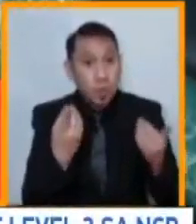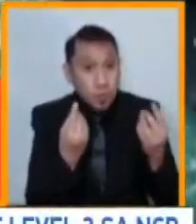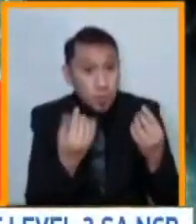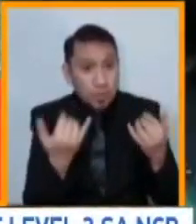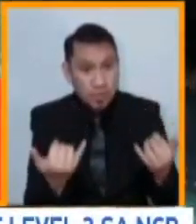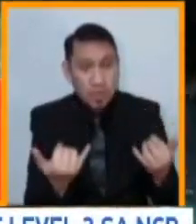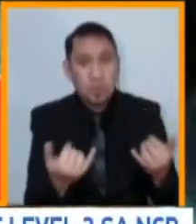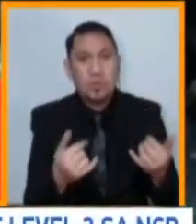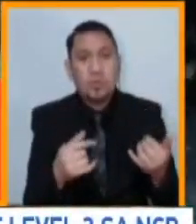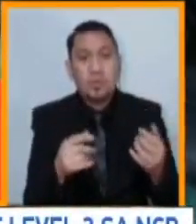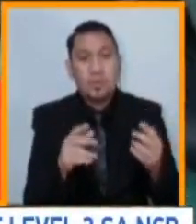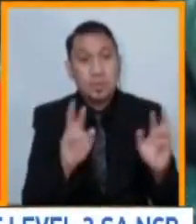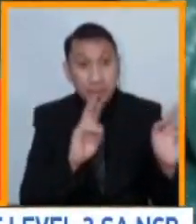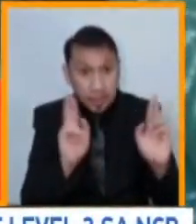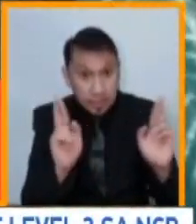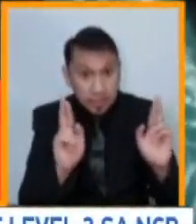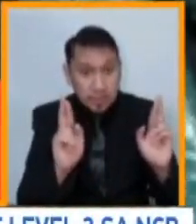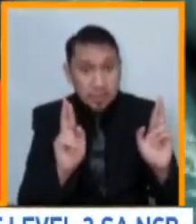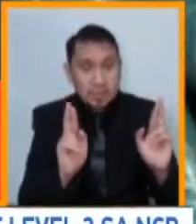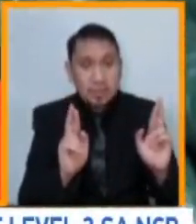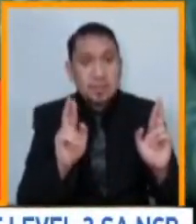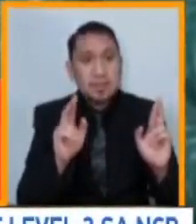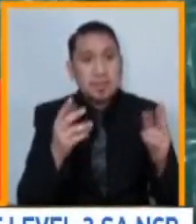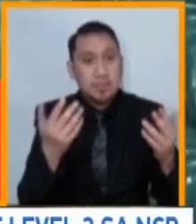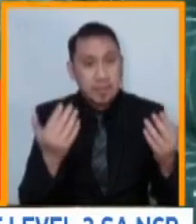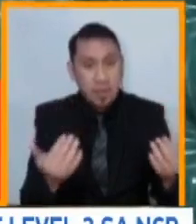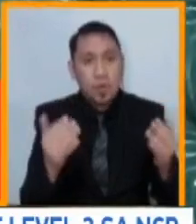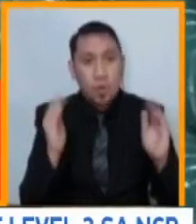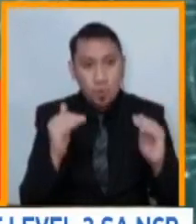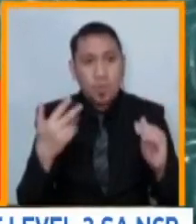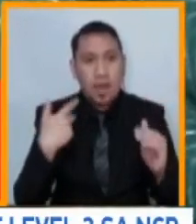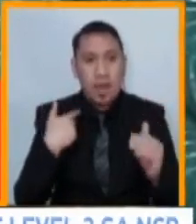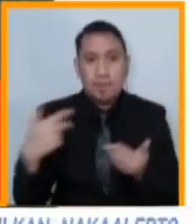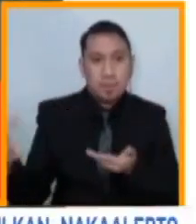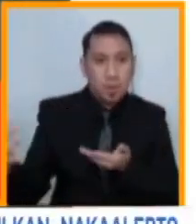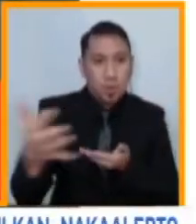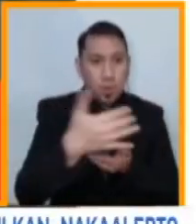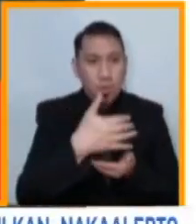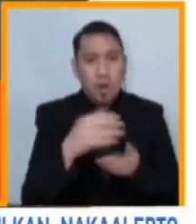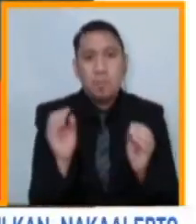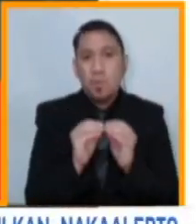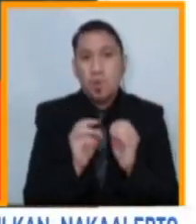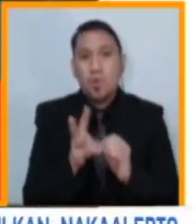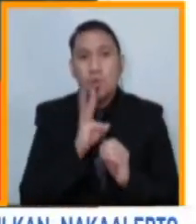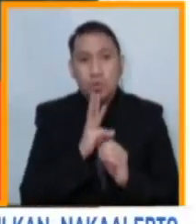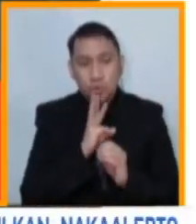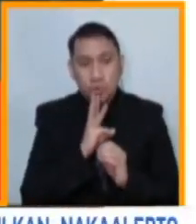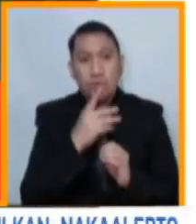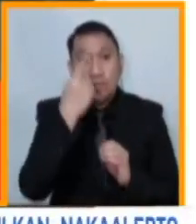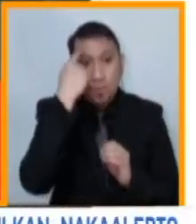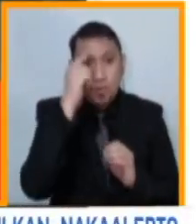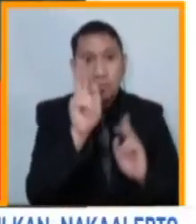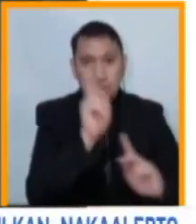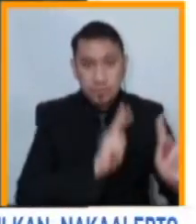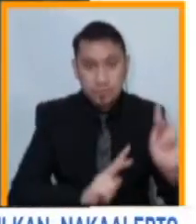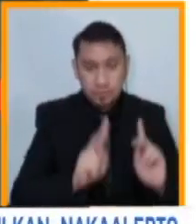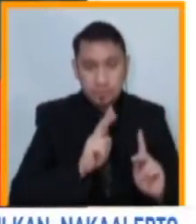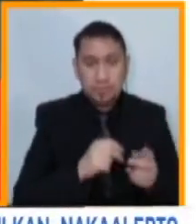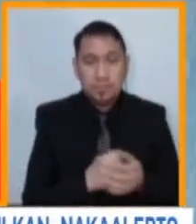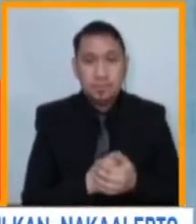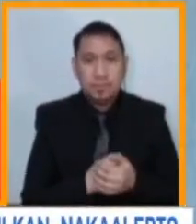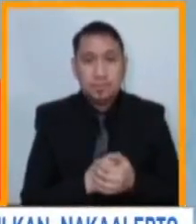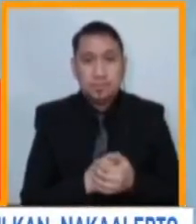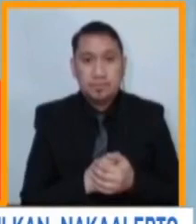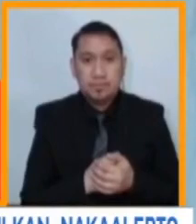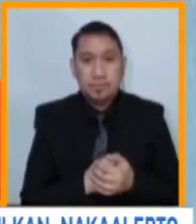po ng reliable, sustainable na supply ng tubig para po sa kababayan po natin, particular po ngayong panahon po ng pandemya